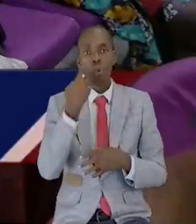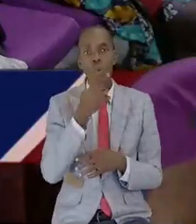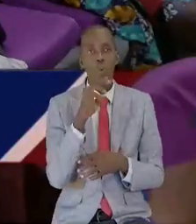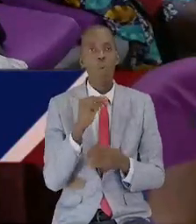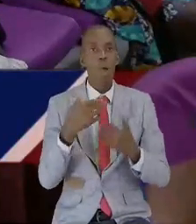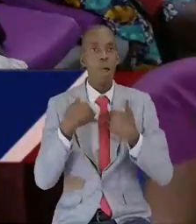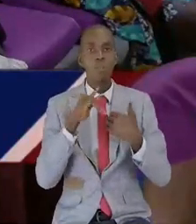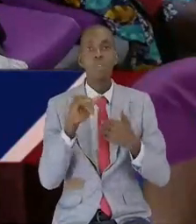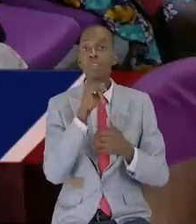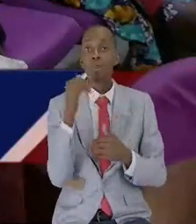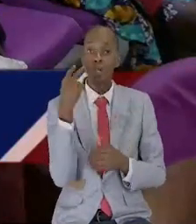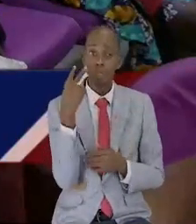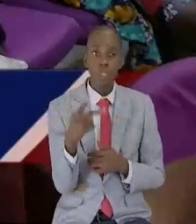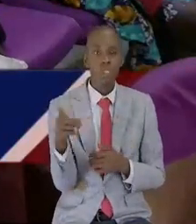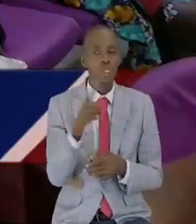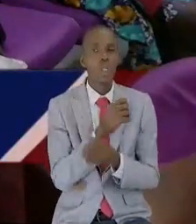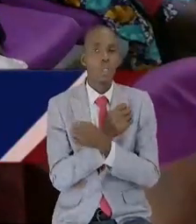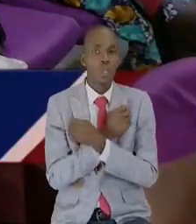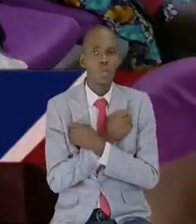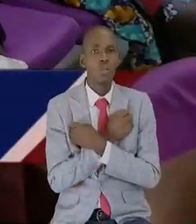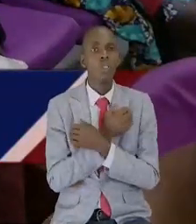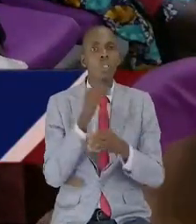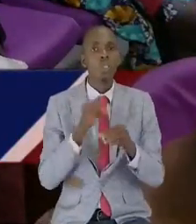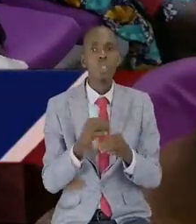1 Pierre 1, 8.